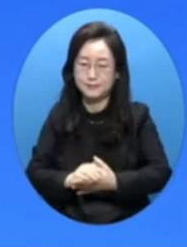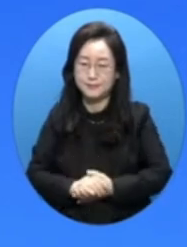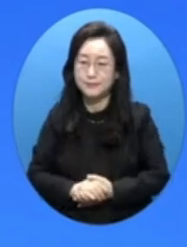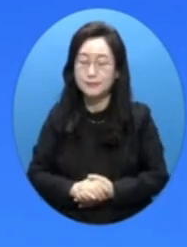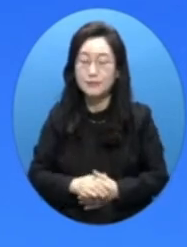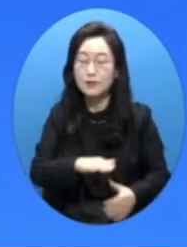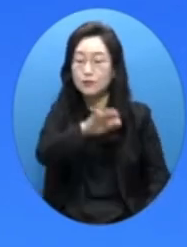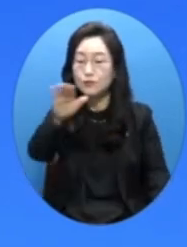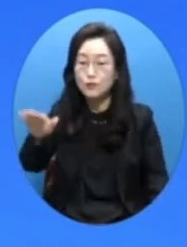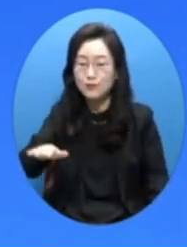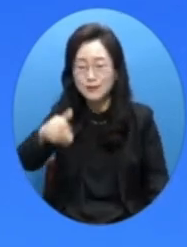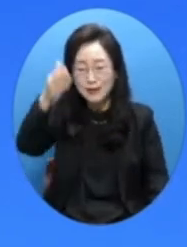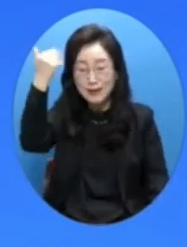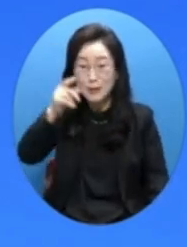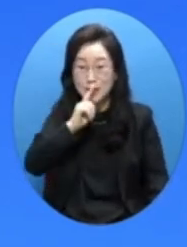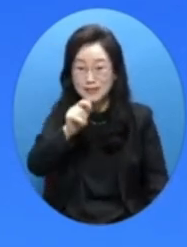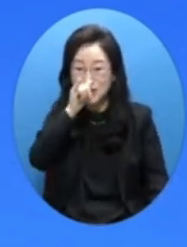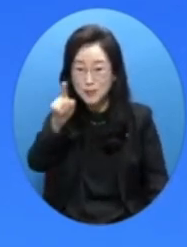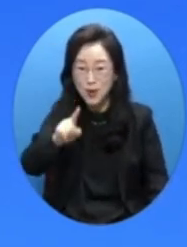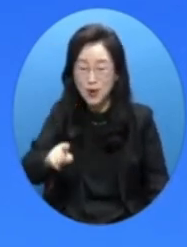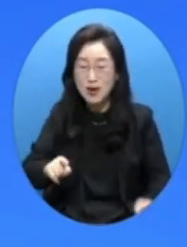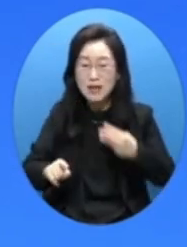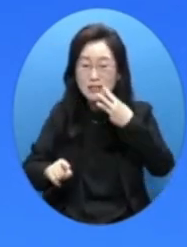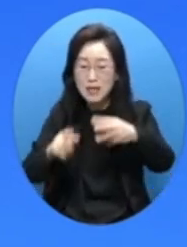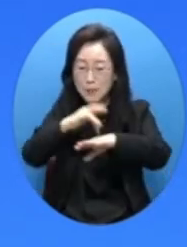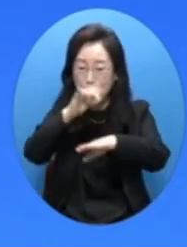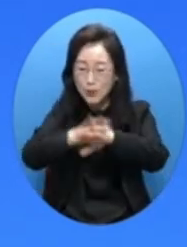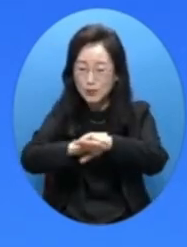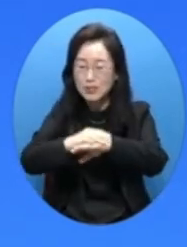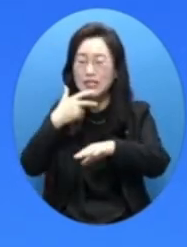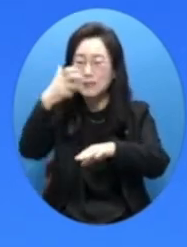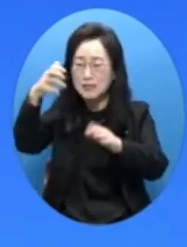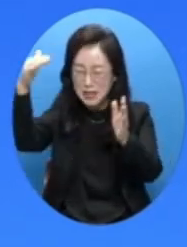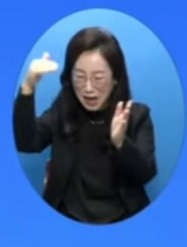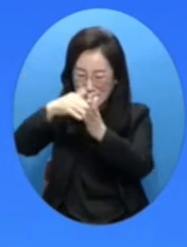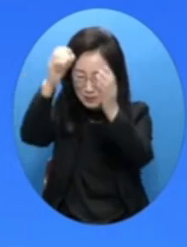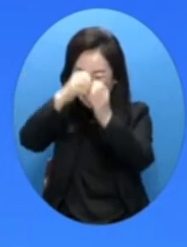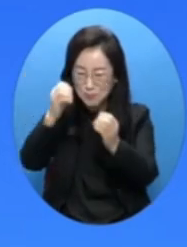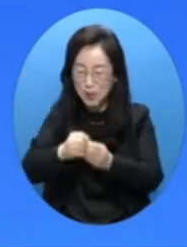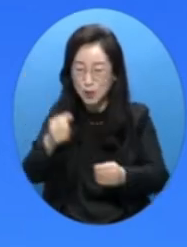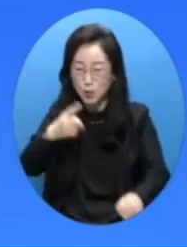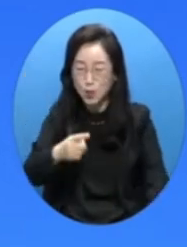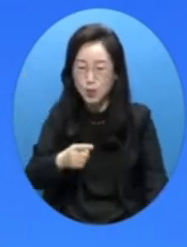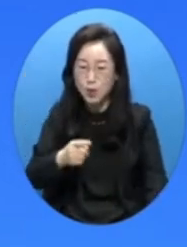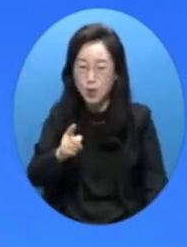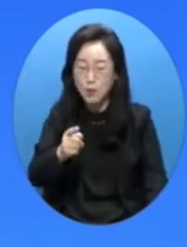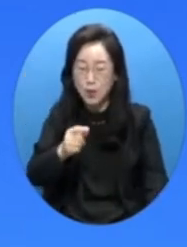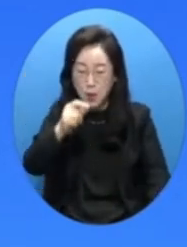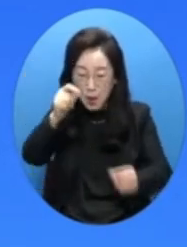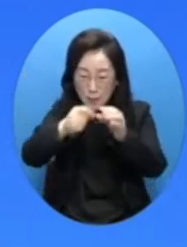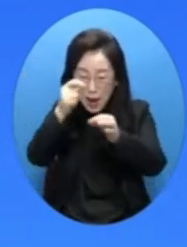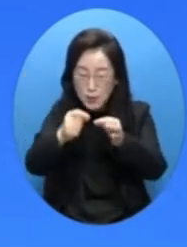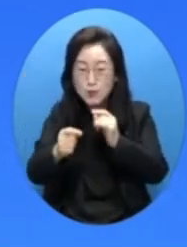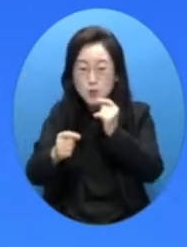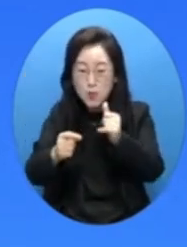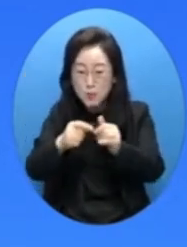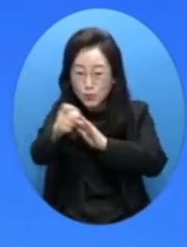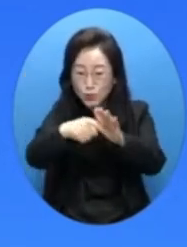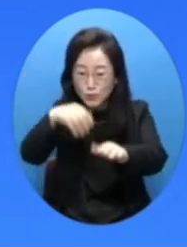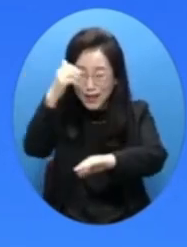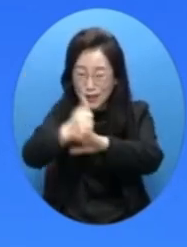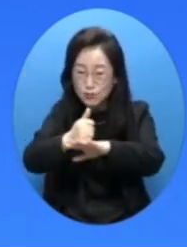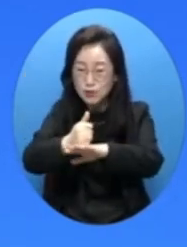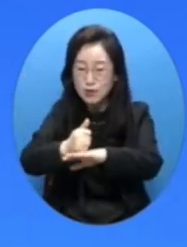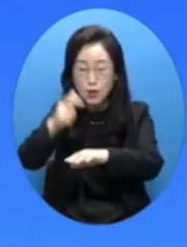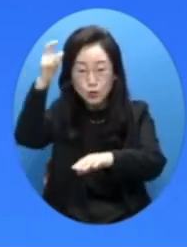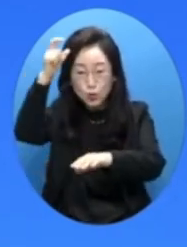그래서 우리는 옛날 말에 세 살 버릇이 여든까지 간다 또 소득이 바늘도둑이 소도둑 된다 이런